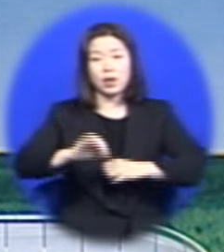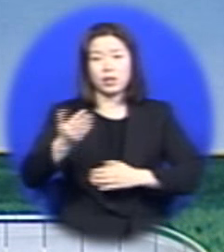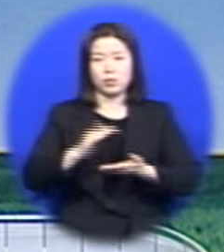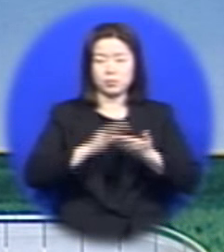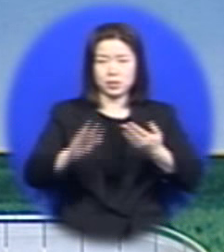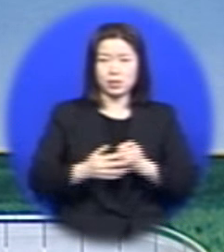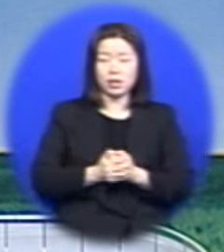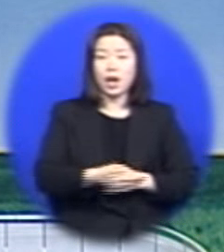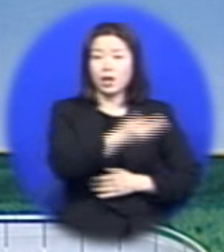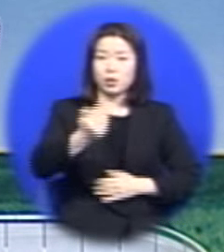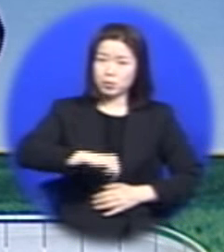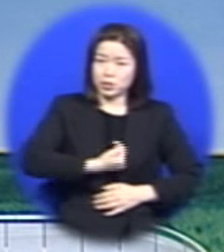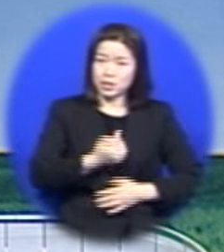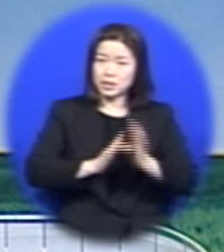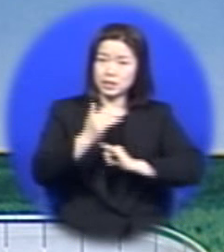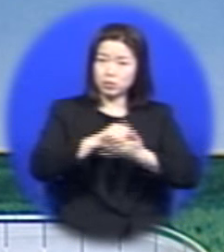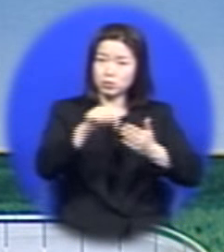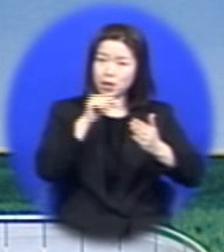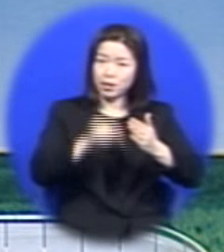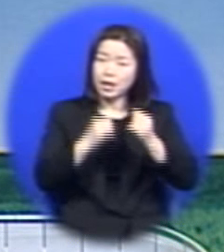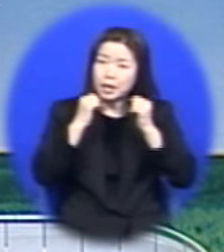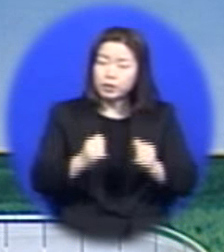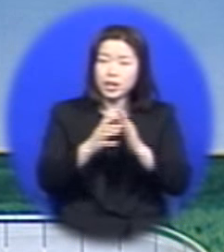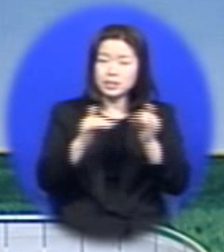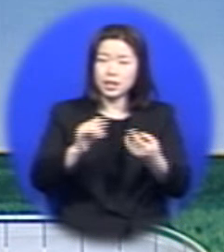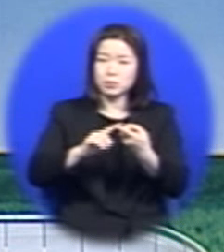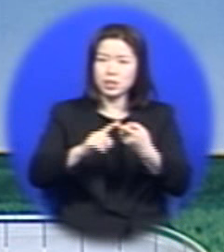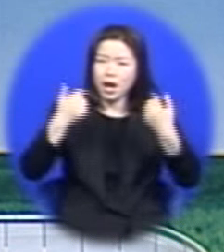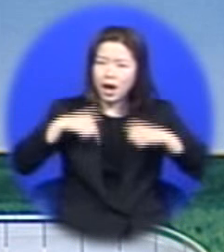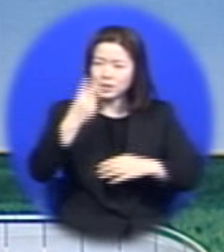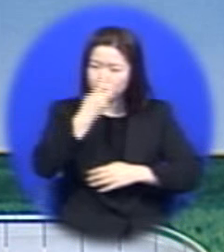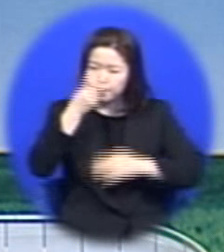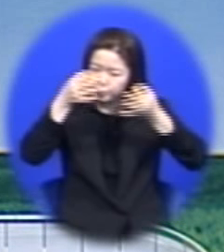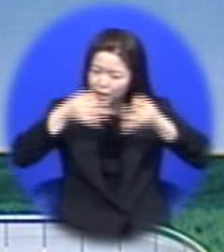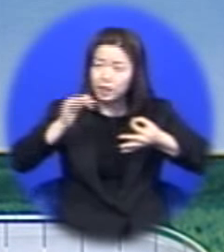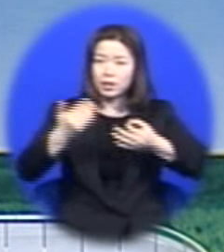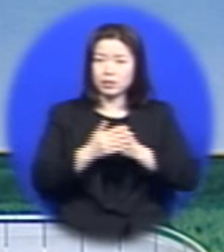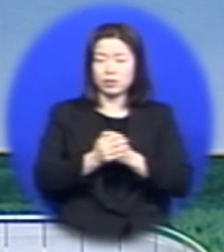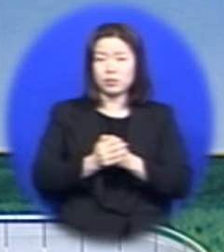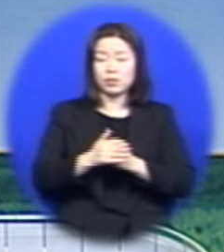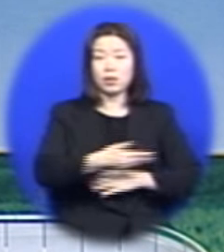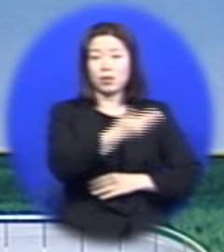여러분들이 여러분 자신이 예수님 안에 거하는 사람인지를 항상 확인해야 됩니다. 여러분 행복하십니까?